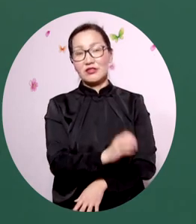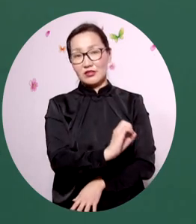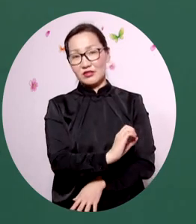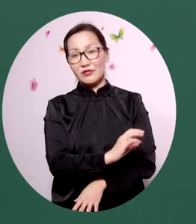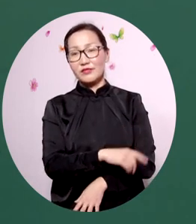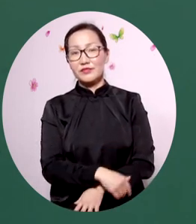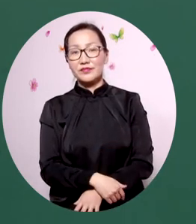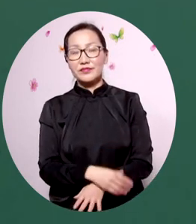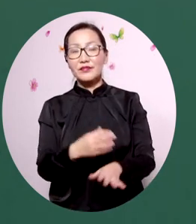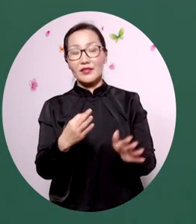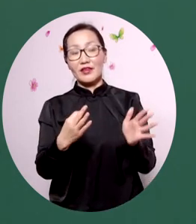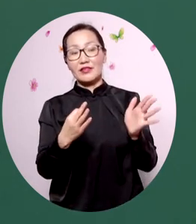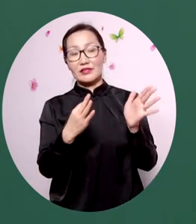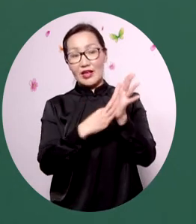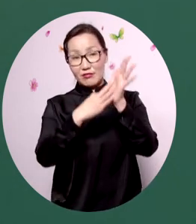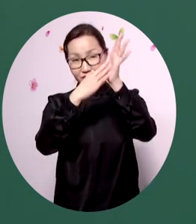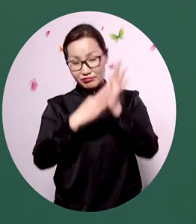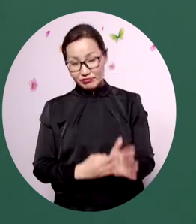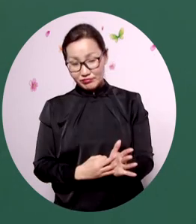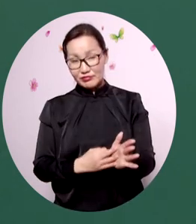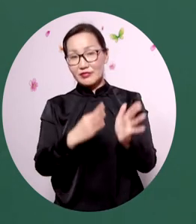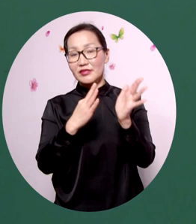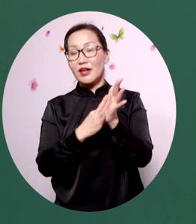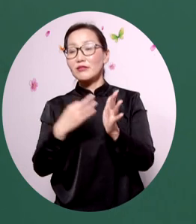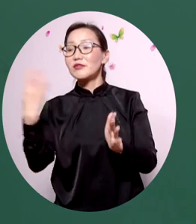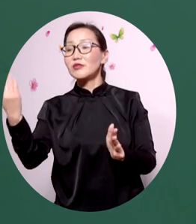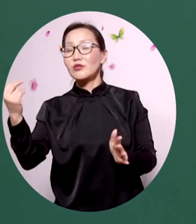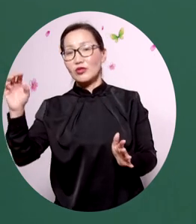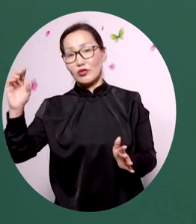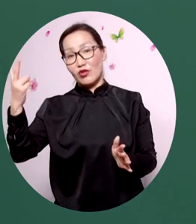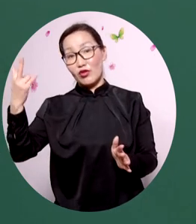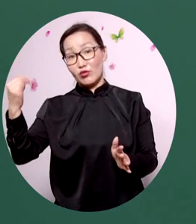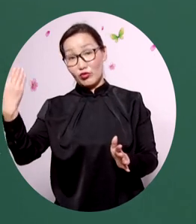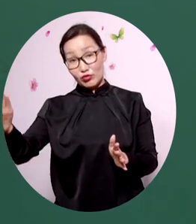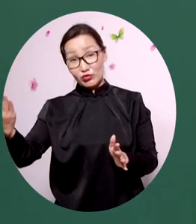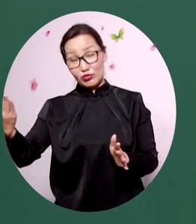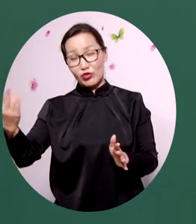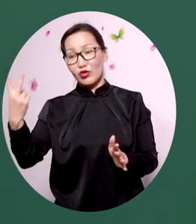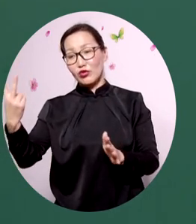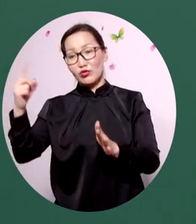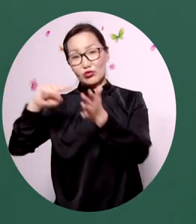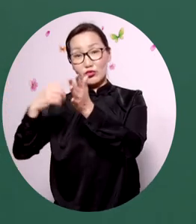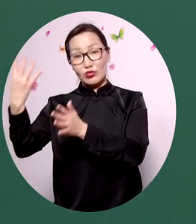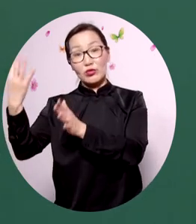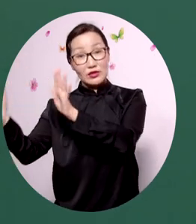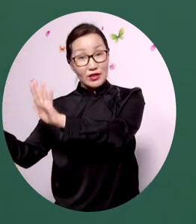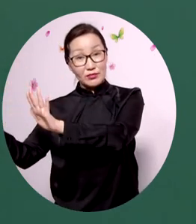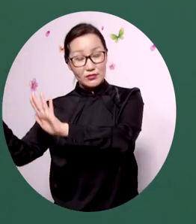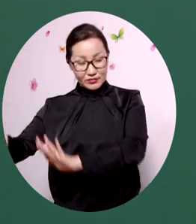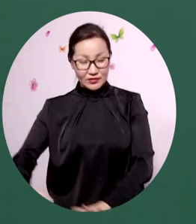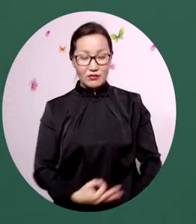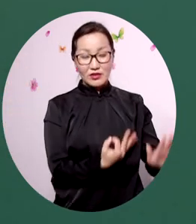тэг. За, 8 бууж ирлээ. 8, 8-д 4, 2 удаа багтана. 2, 4-ийг